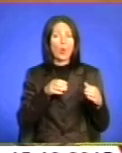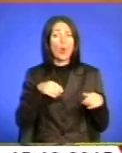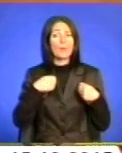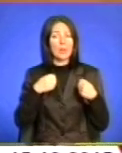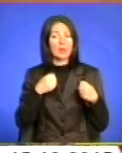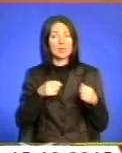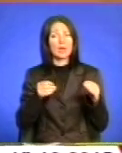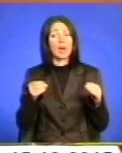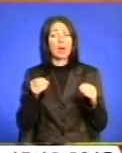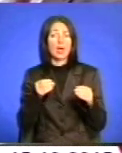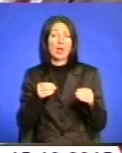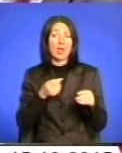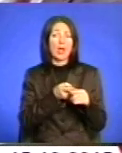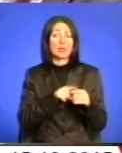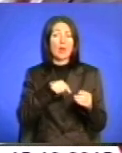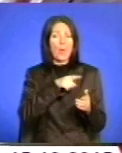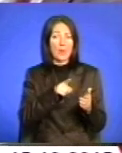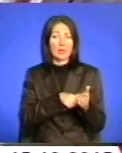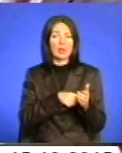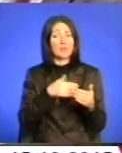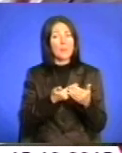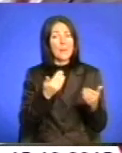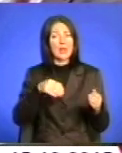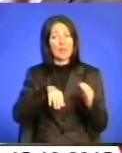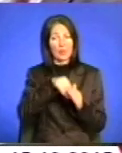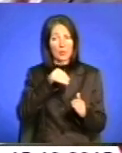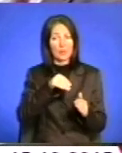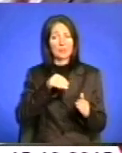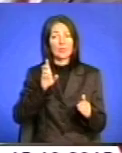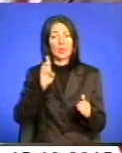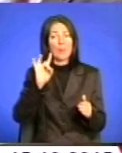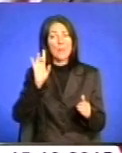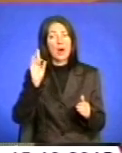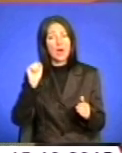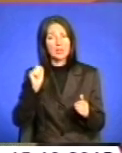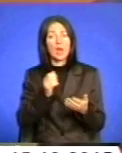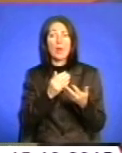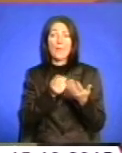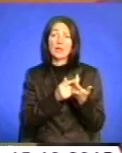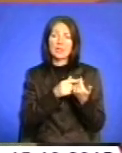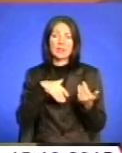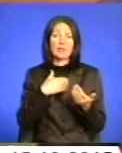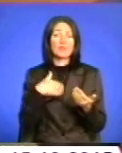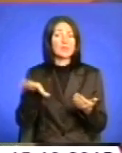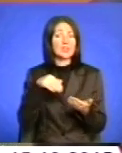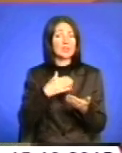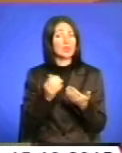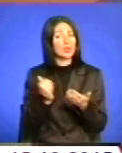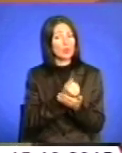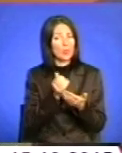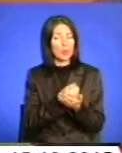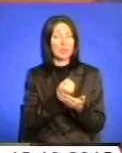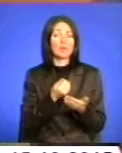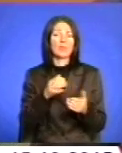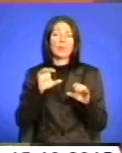в контексті місцевих виборів. Далі Степан Барна перечислив усі свої здобутки на посаді голови. Це і реконструкція